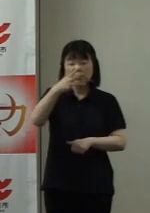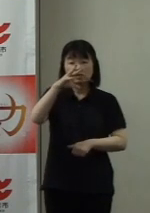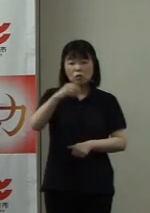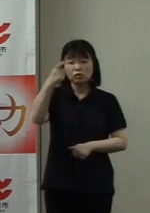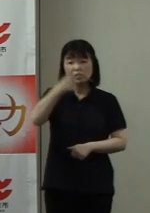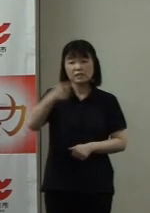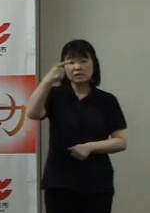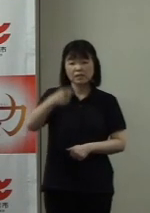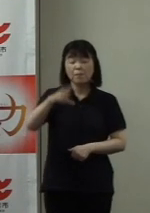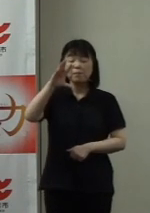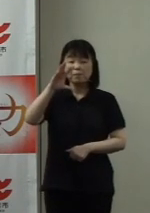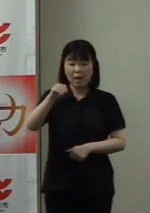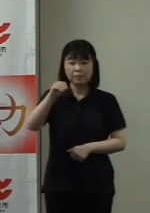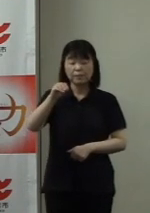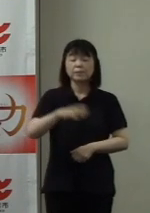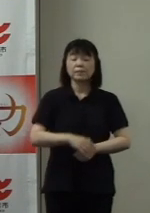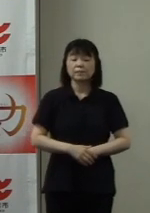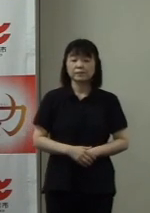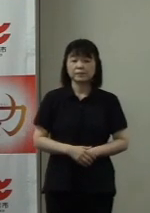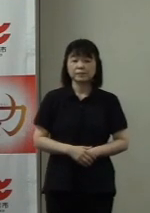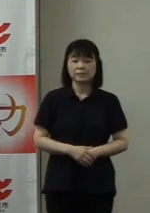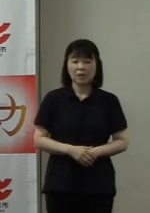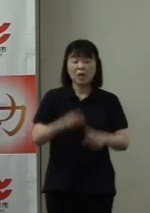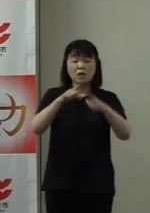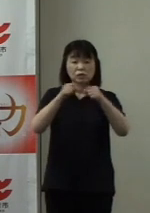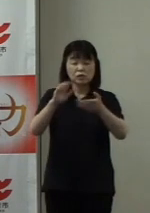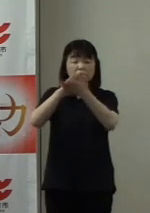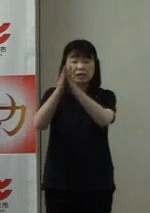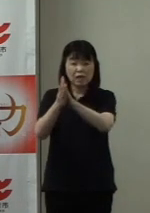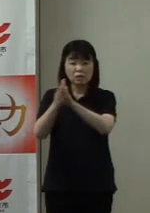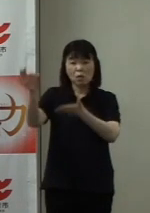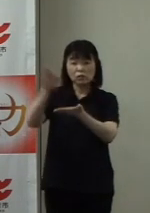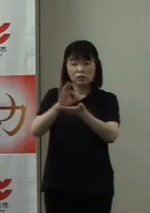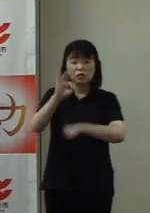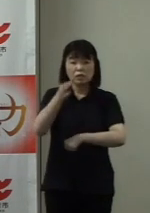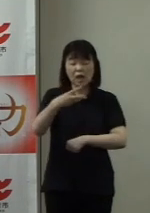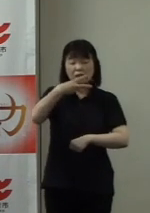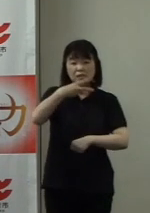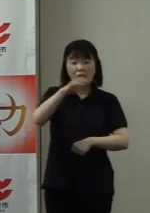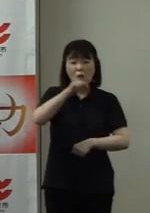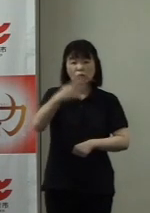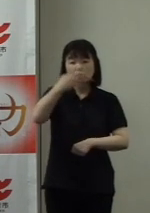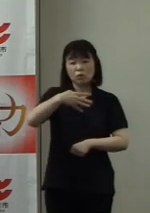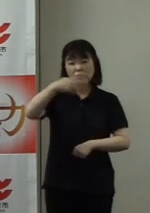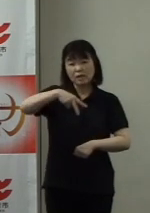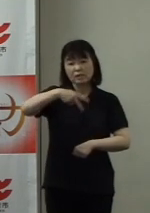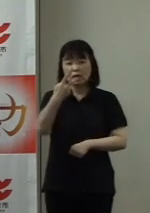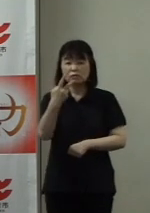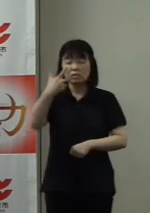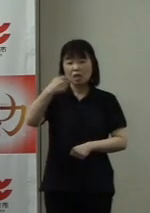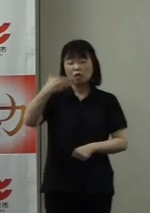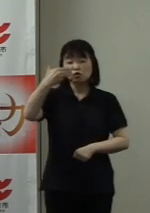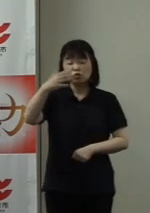。財源の内訳といたしましては、国県の支出金が3億4279万